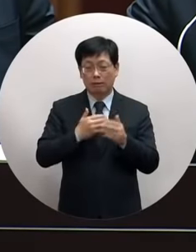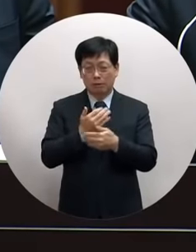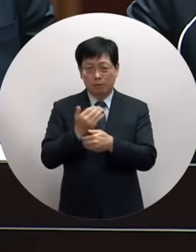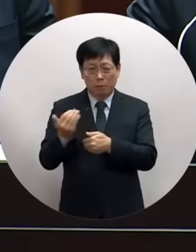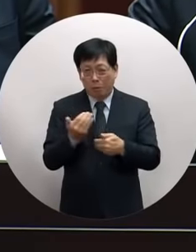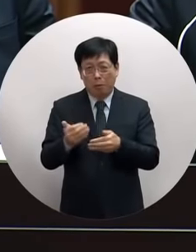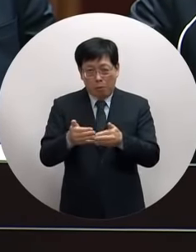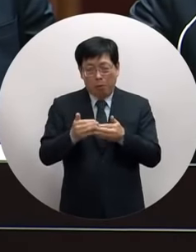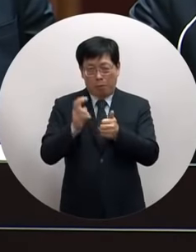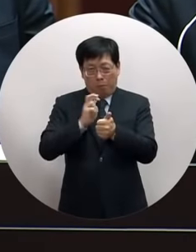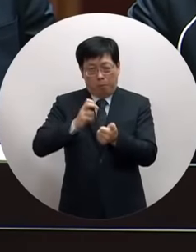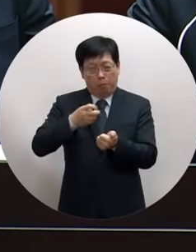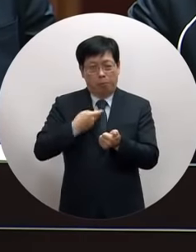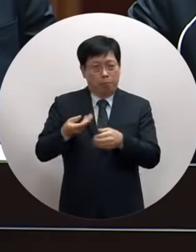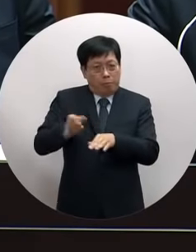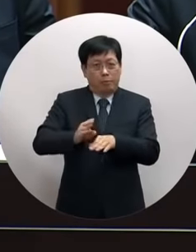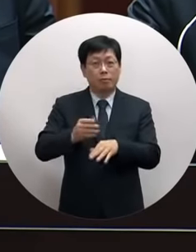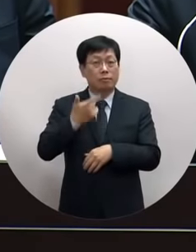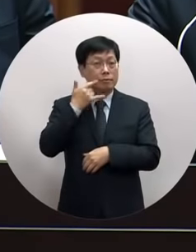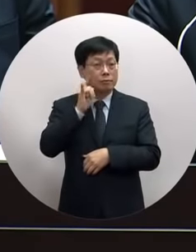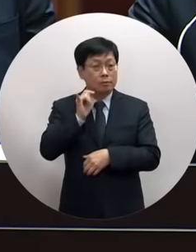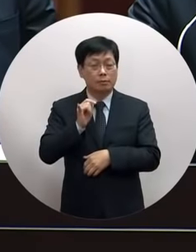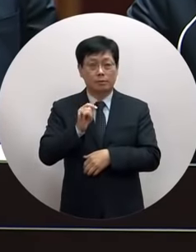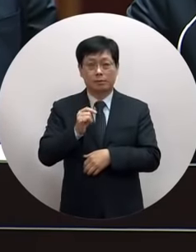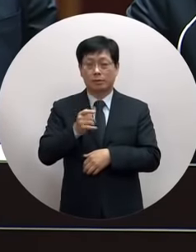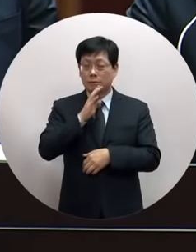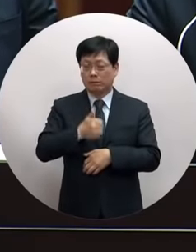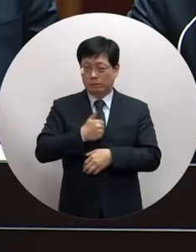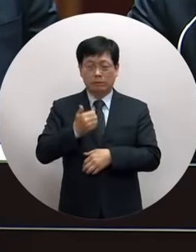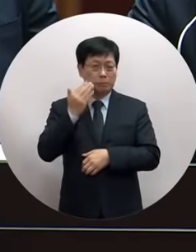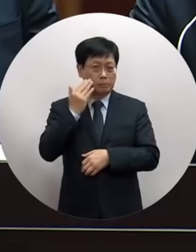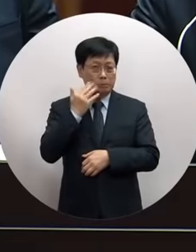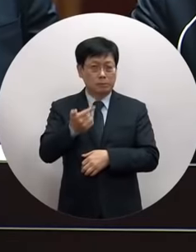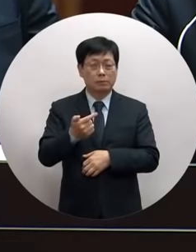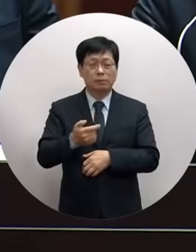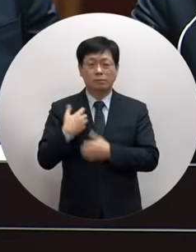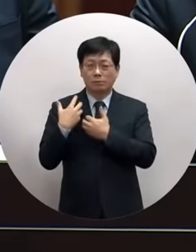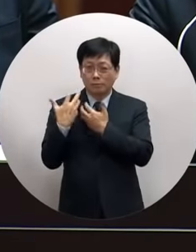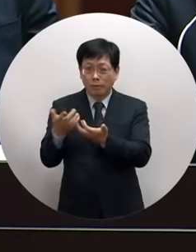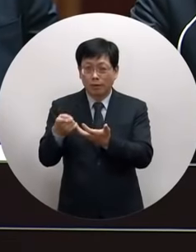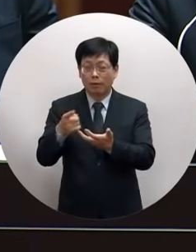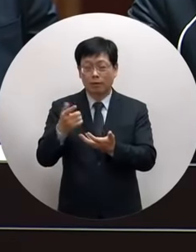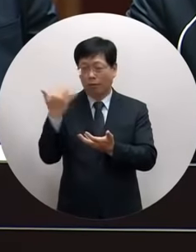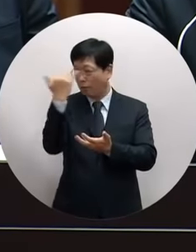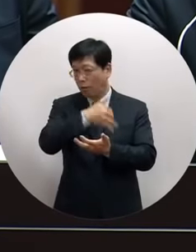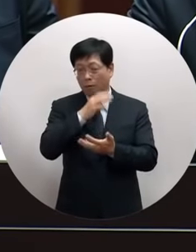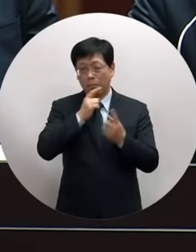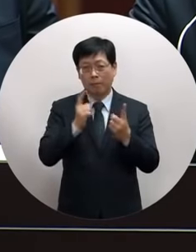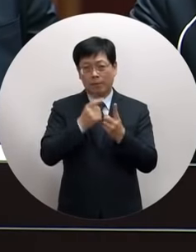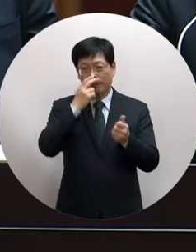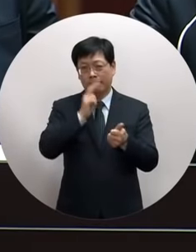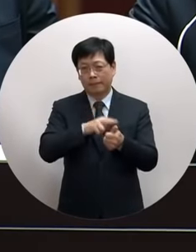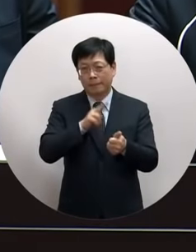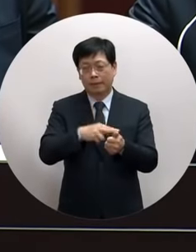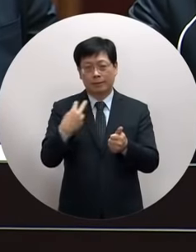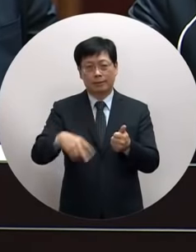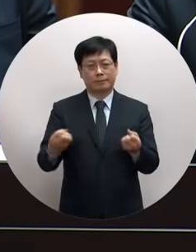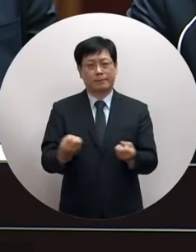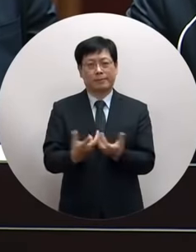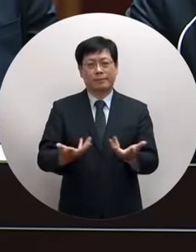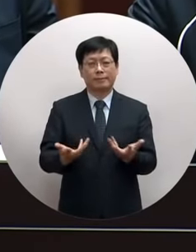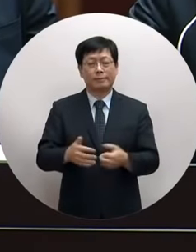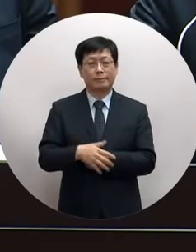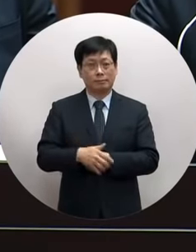候特别要照顾，父母亲心肝宝贝委托却受到虐待，甚至于发生事